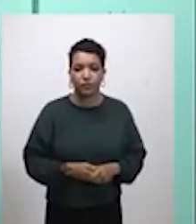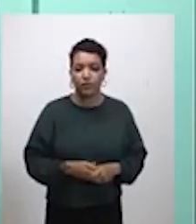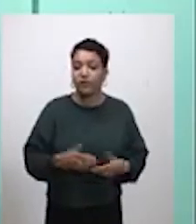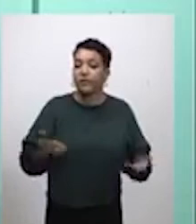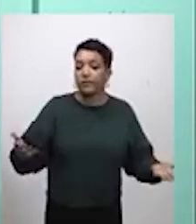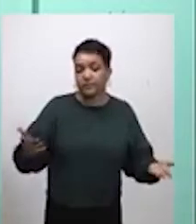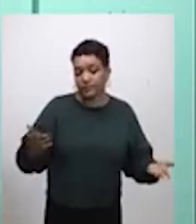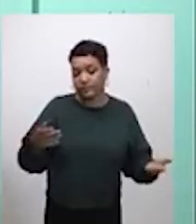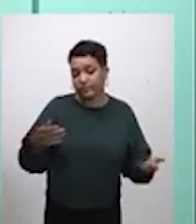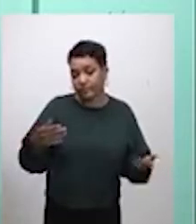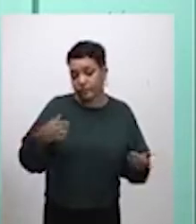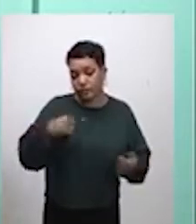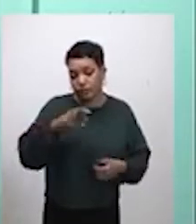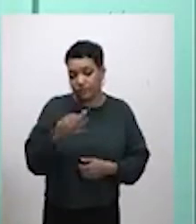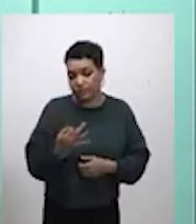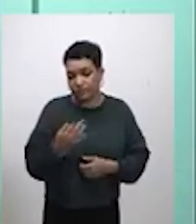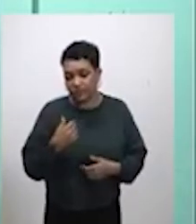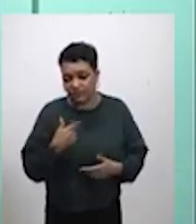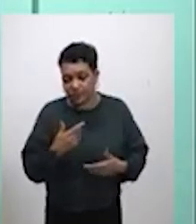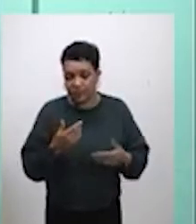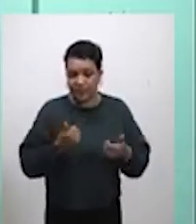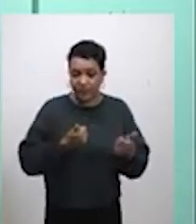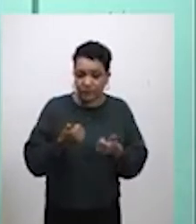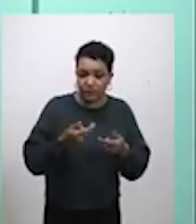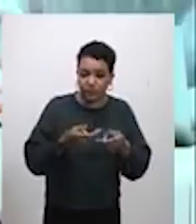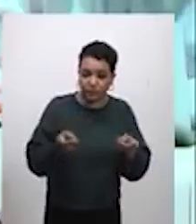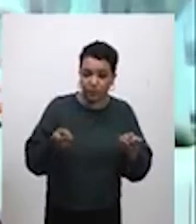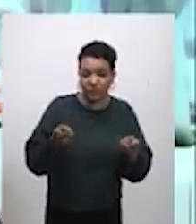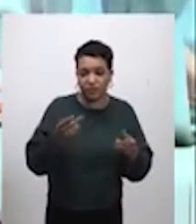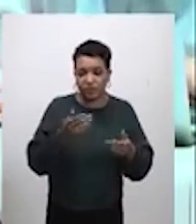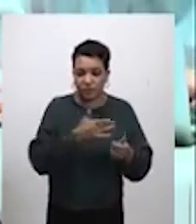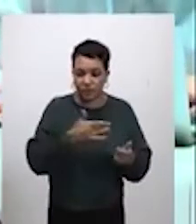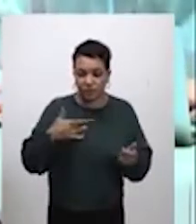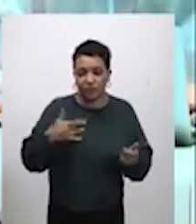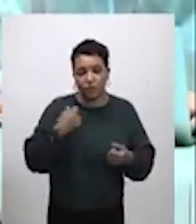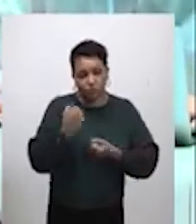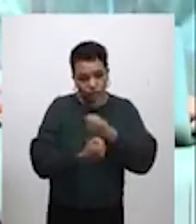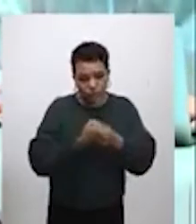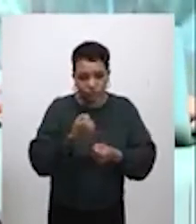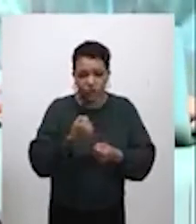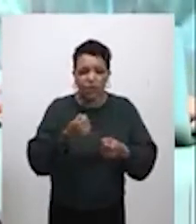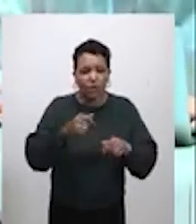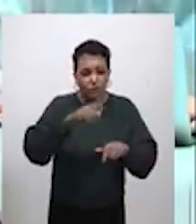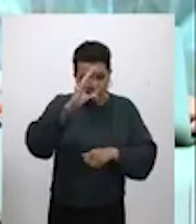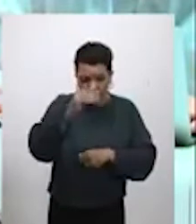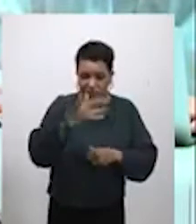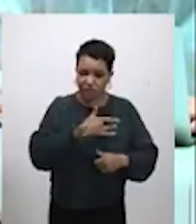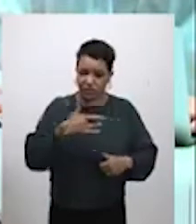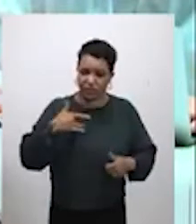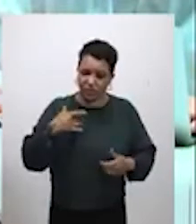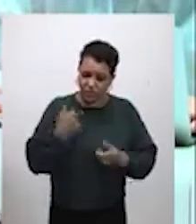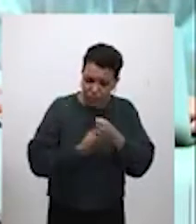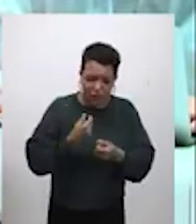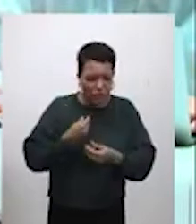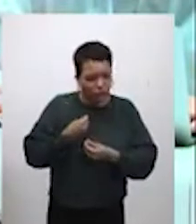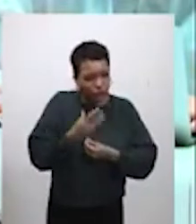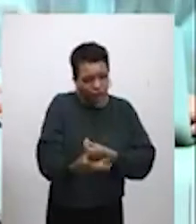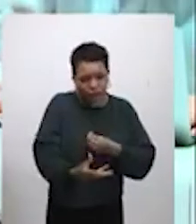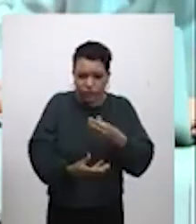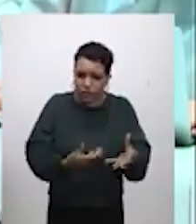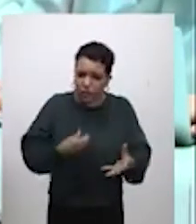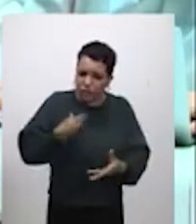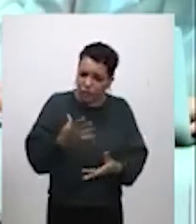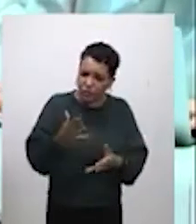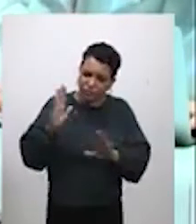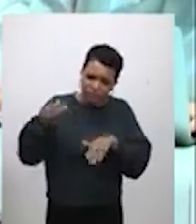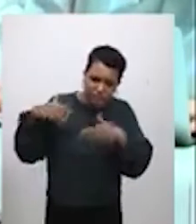d'un service public de santé en souffrance, mais aussi et surtout de professionnels de santé qui ont beaucoup donné et donnent encore beaucoup pour nous